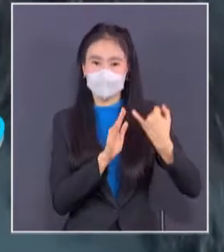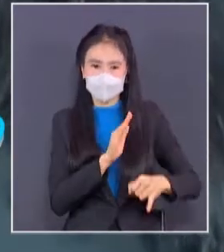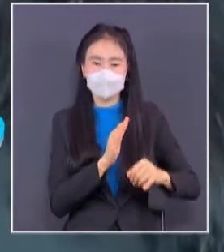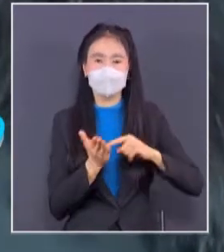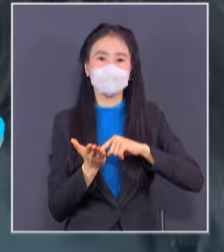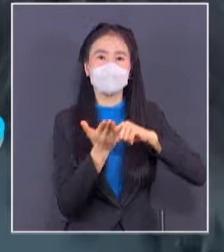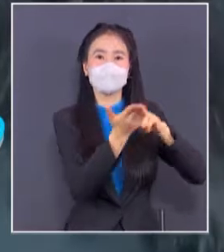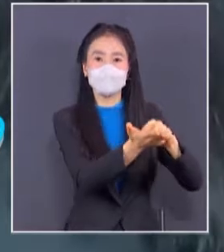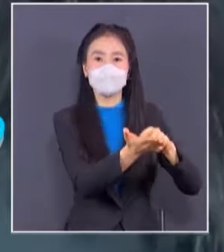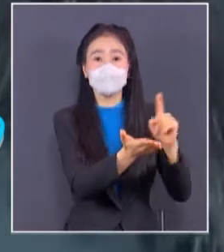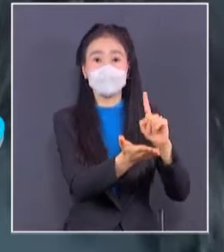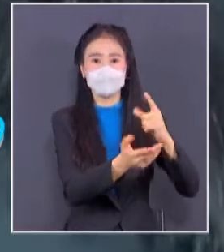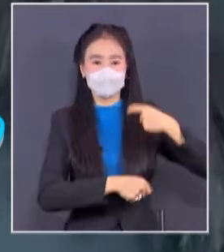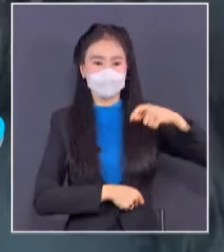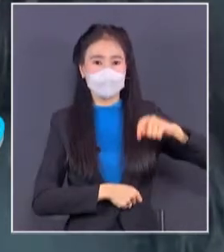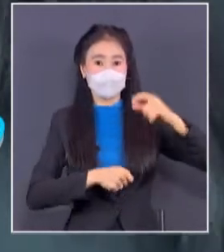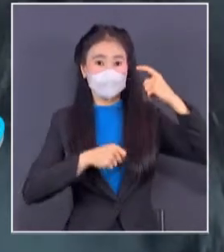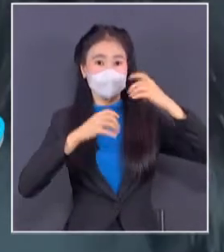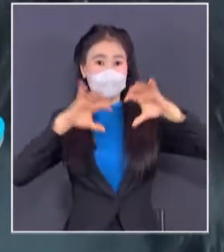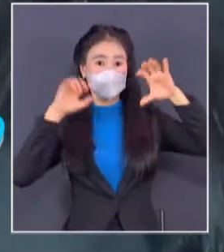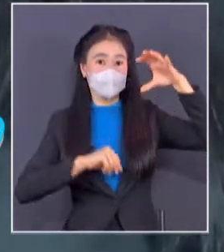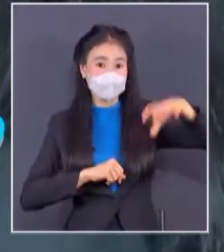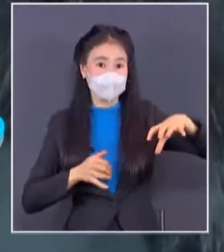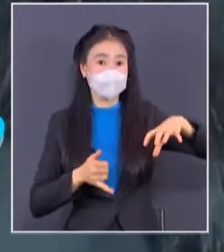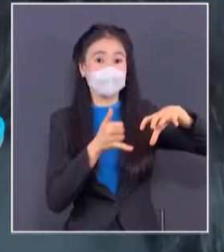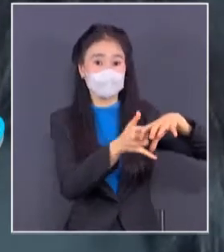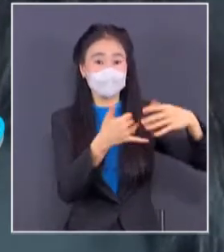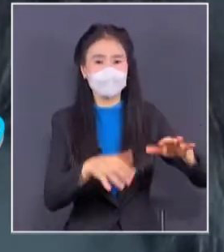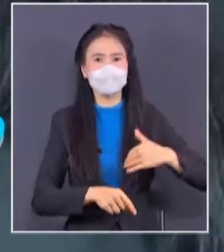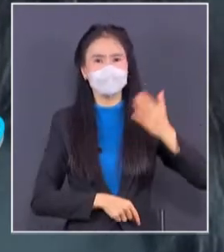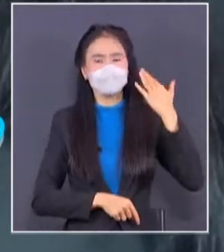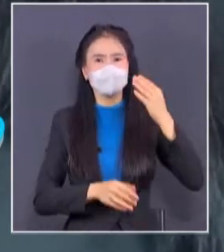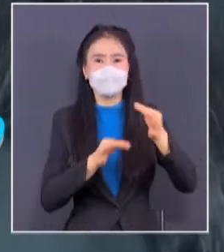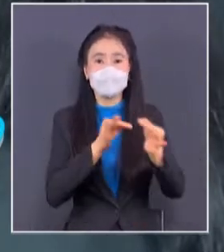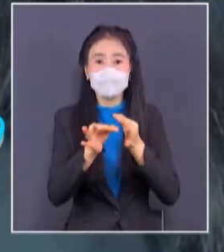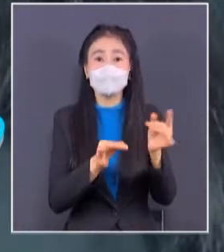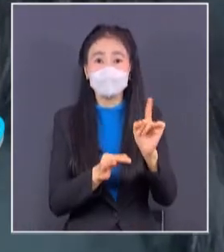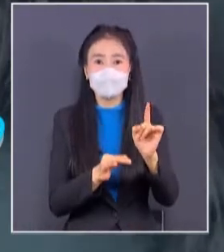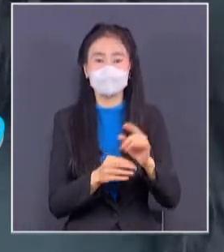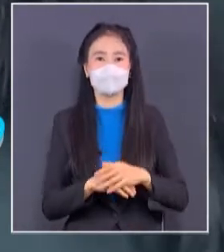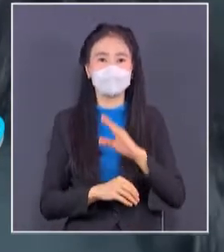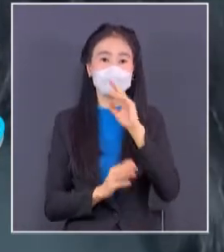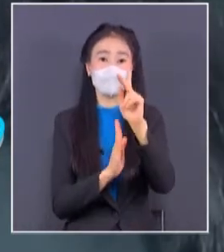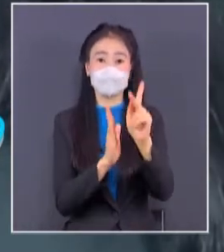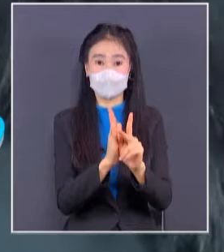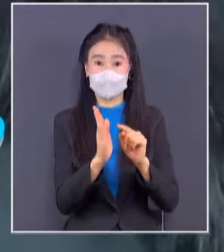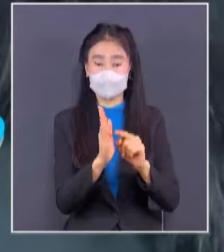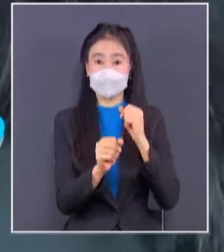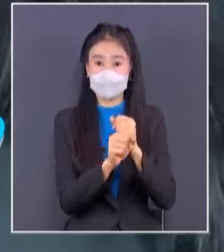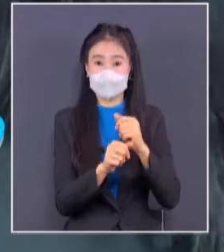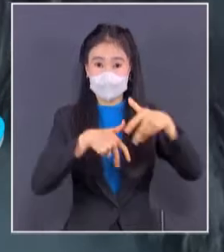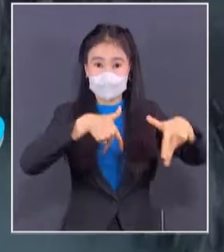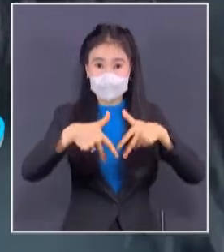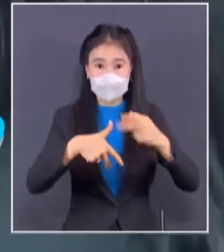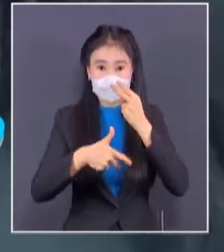สู่การนำตัวไปส่งฟ้องต่อศาลนะครับแล้วก็อย่างที่น้องเฟ้นฟ้าอธิบายคืออย่างนี้ว่าคดีเนี่ยเป็นคดีที่ประชาชนให้ความ